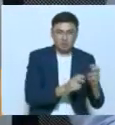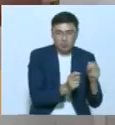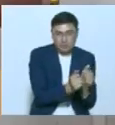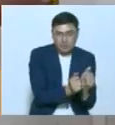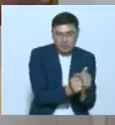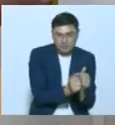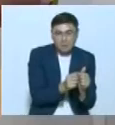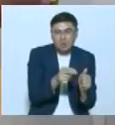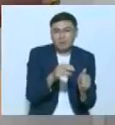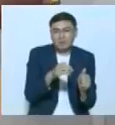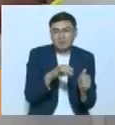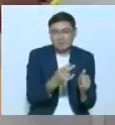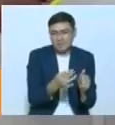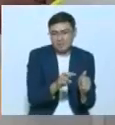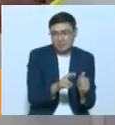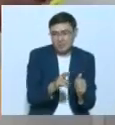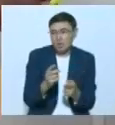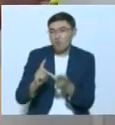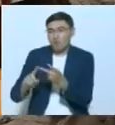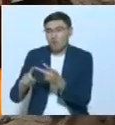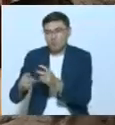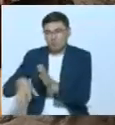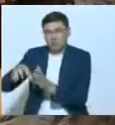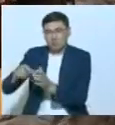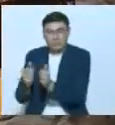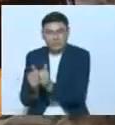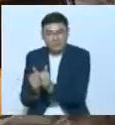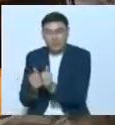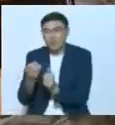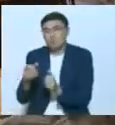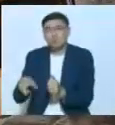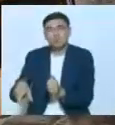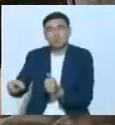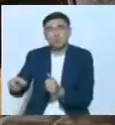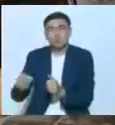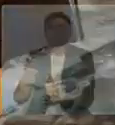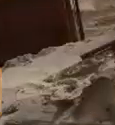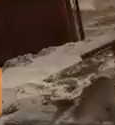другая на насосной станции. Также 40-километровая грунтовая дорога для рабочих.